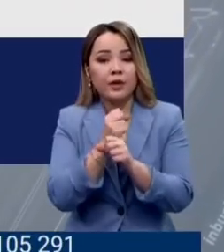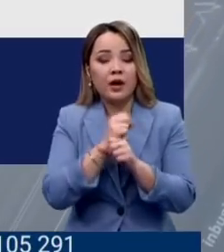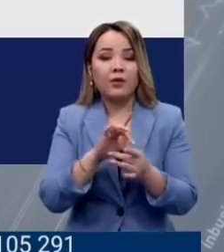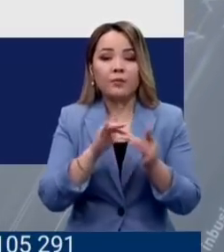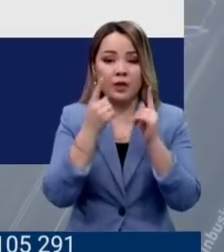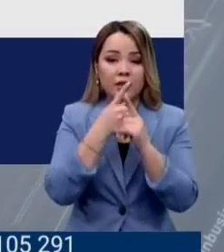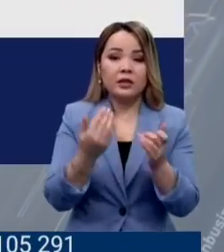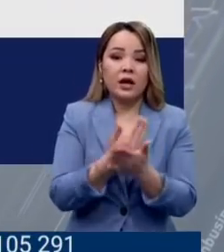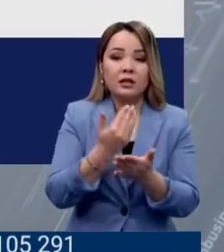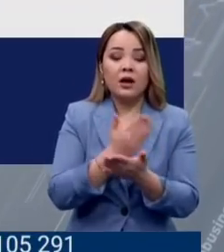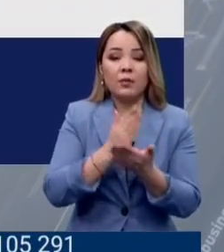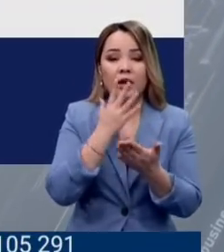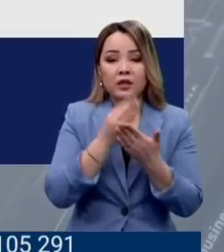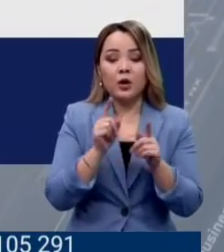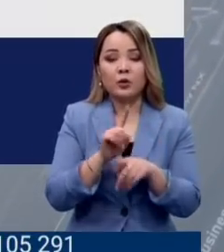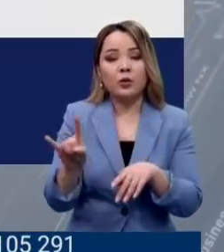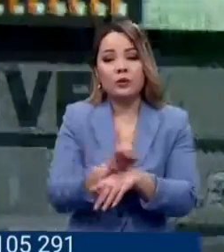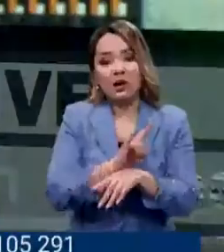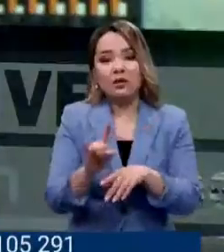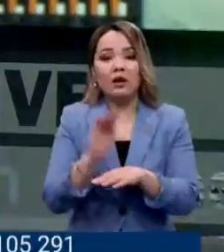фейк ақпараттық шабуылы деп ойлаймын.